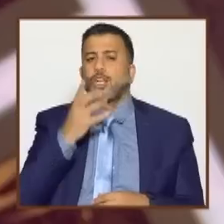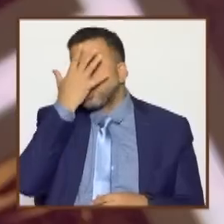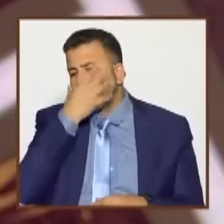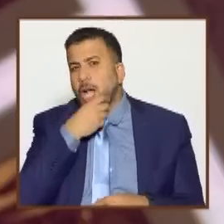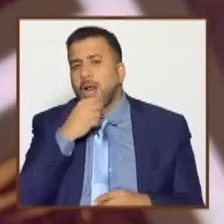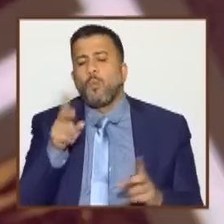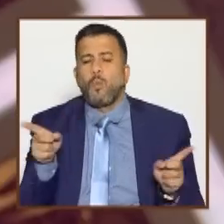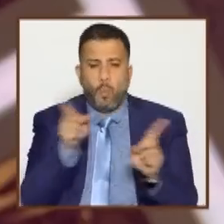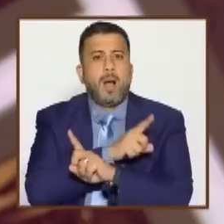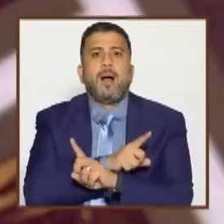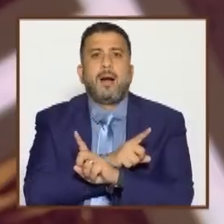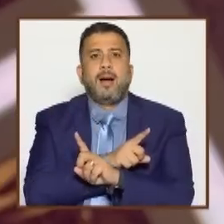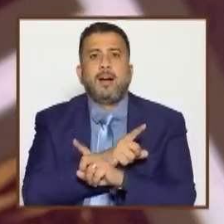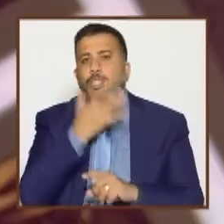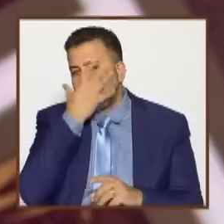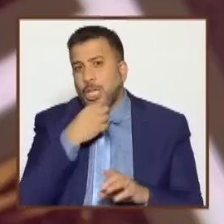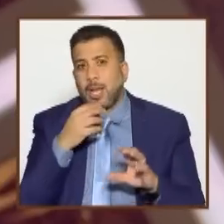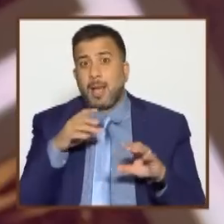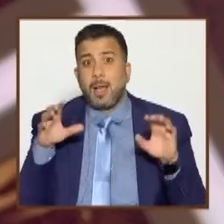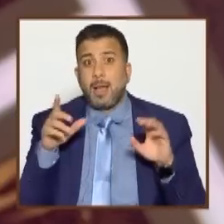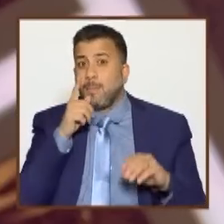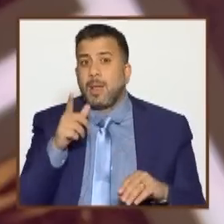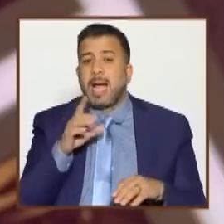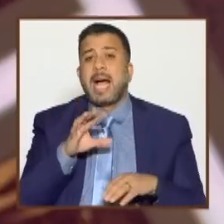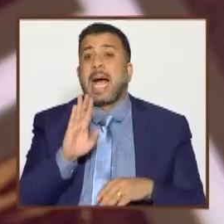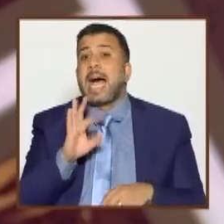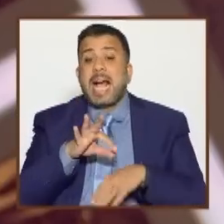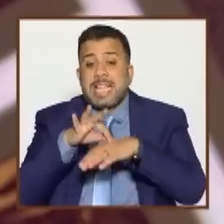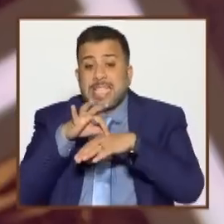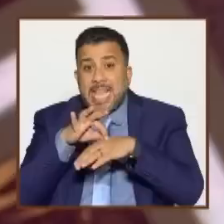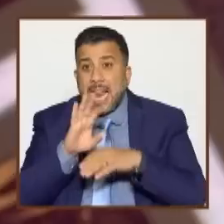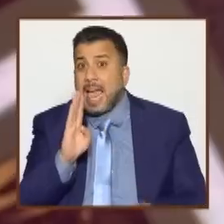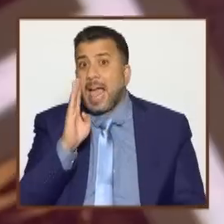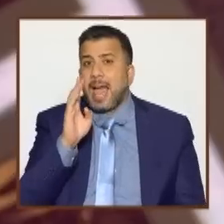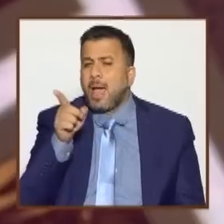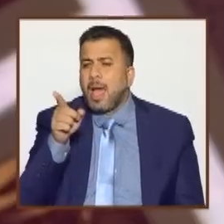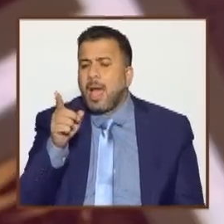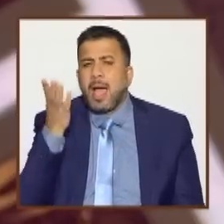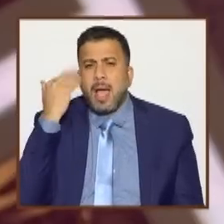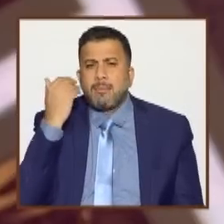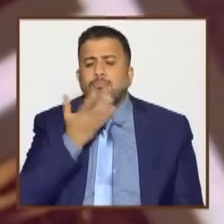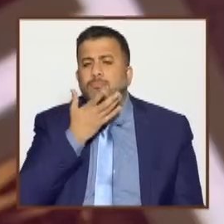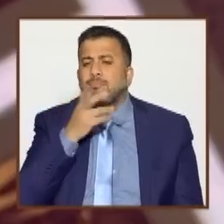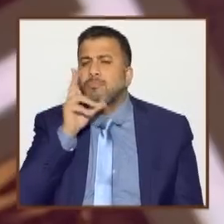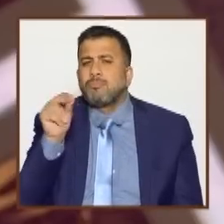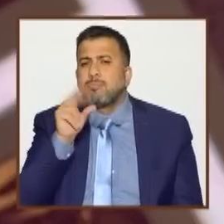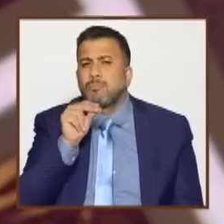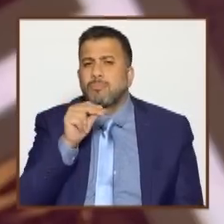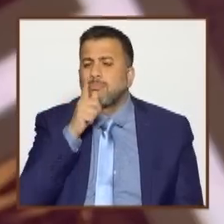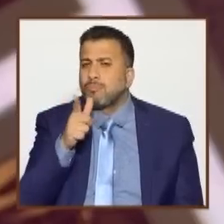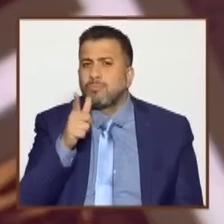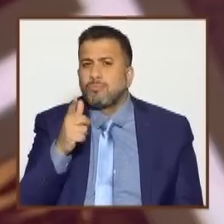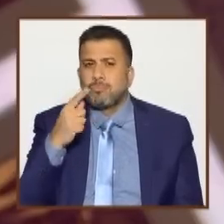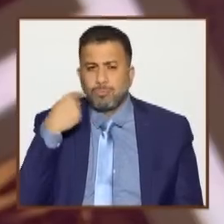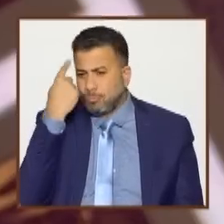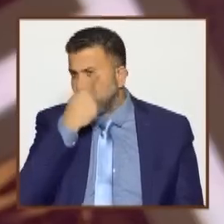مرتين. أما على صورة آدمي نعم، فقد رأوه على صورة دحية ابن خليفة الكلبي